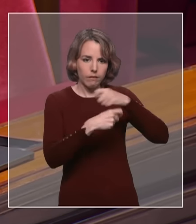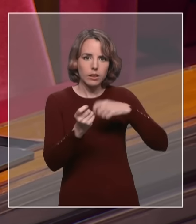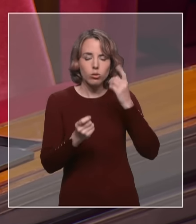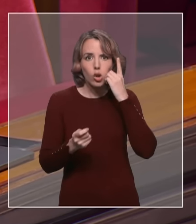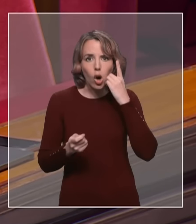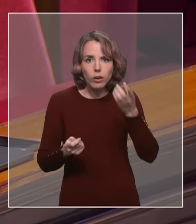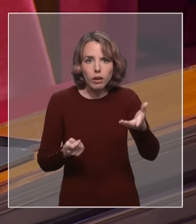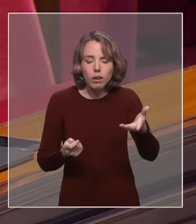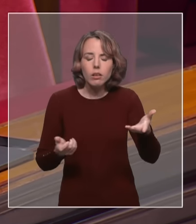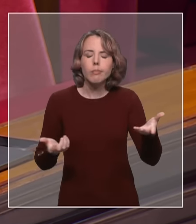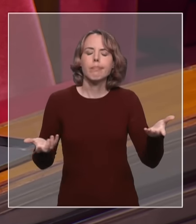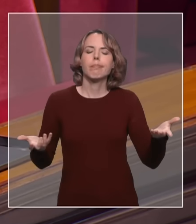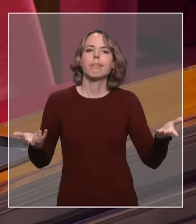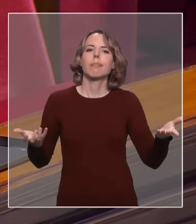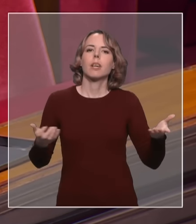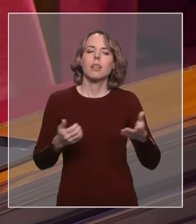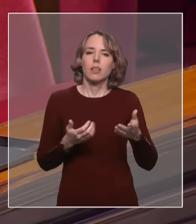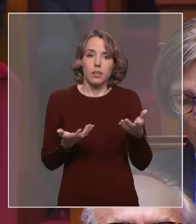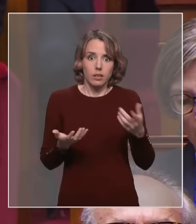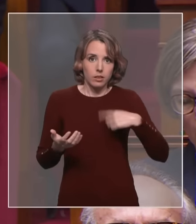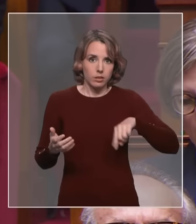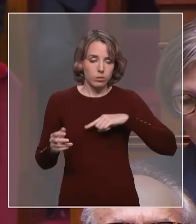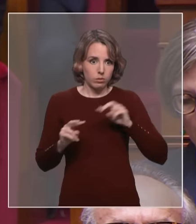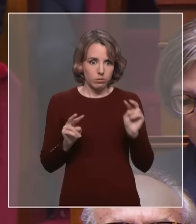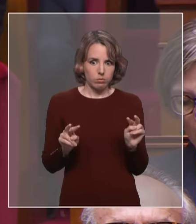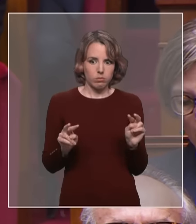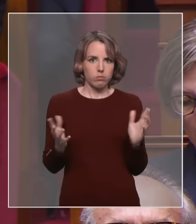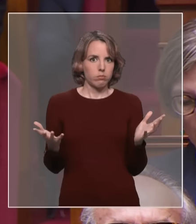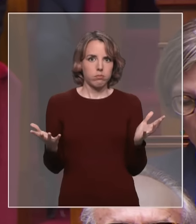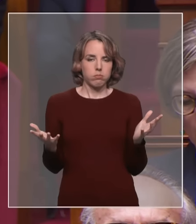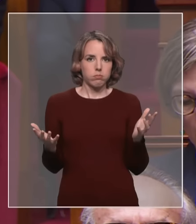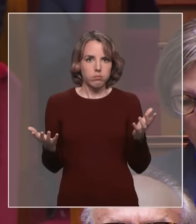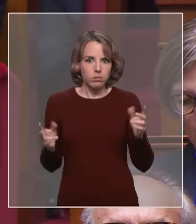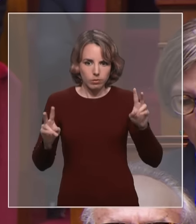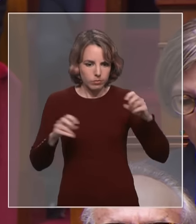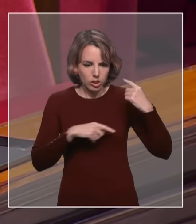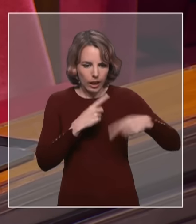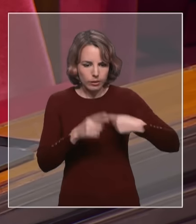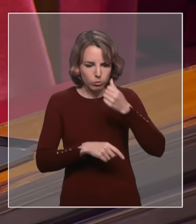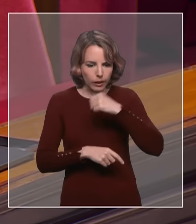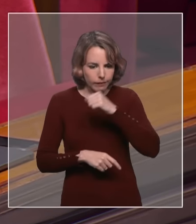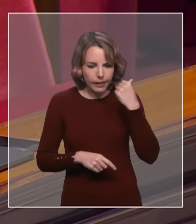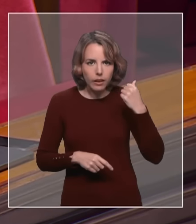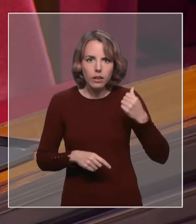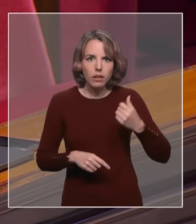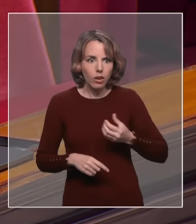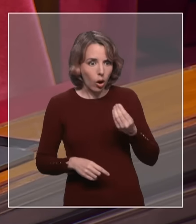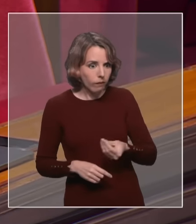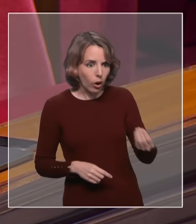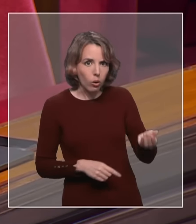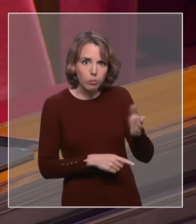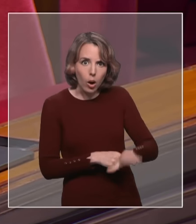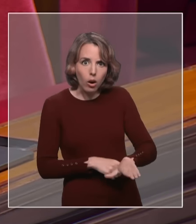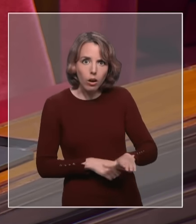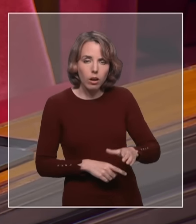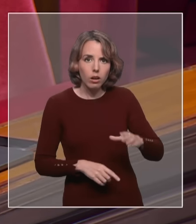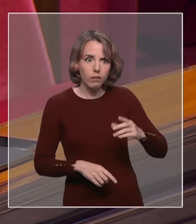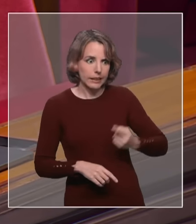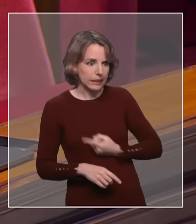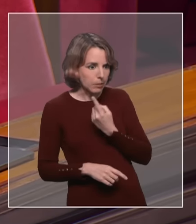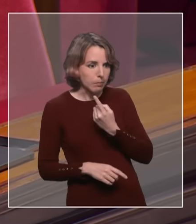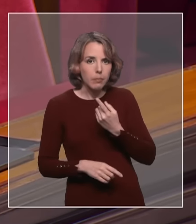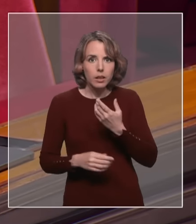pas assister impuissants à une génération sacrifiée avec d'un côté des enfants victimes et de l'autre des enfants soldats. Je